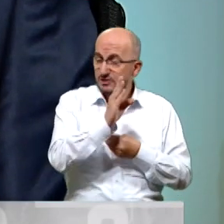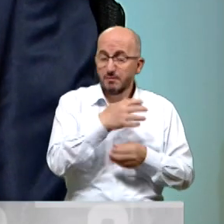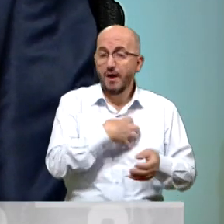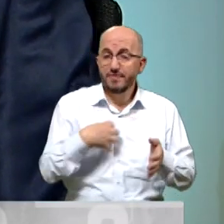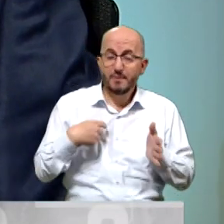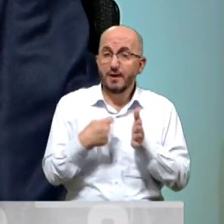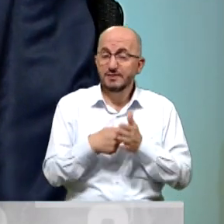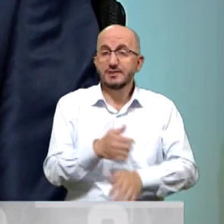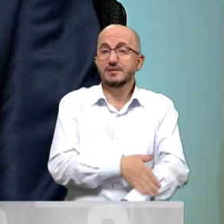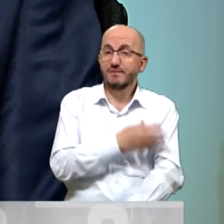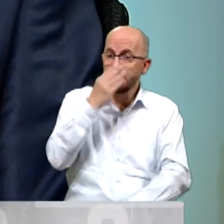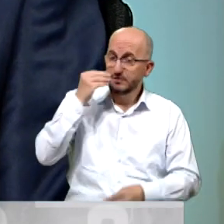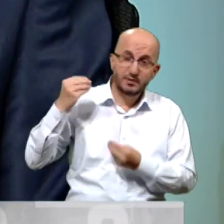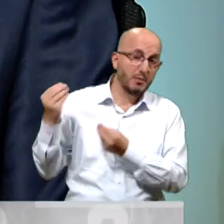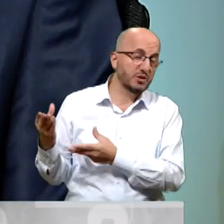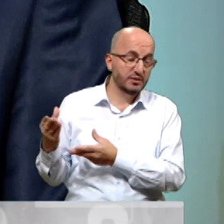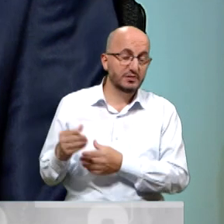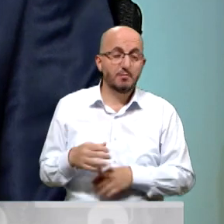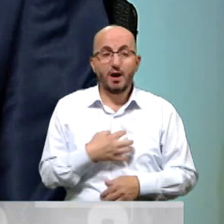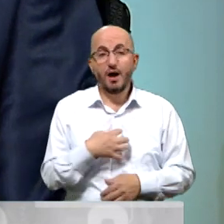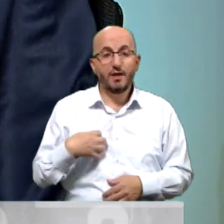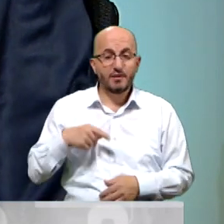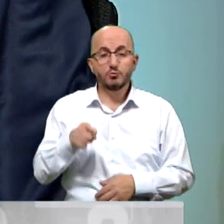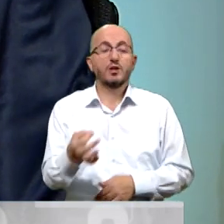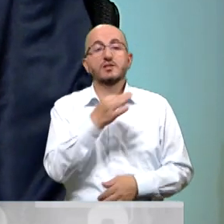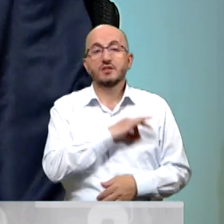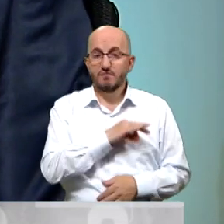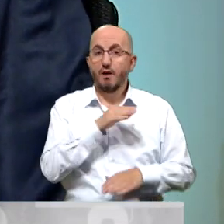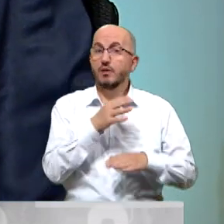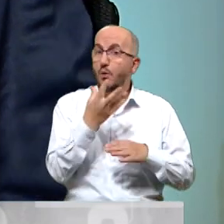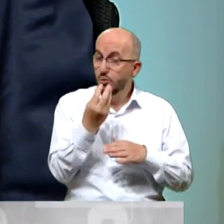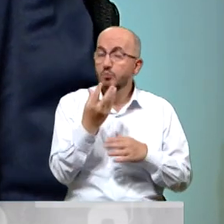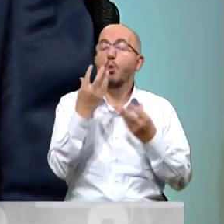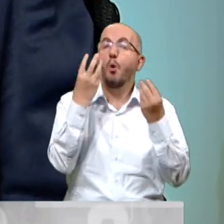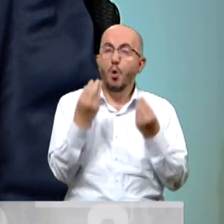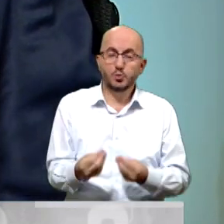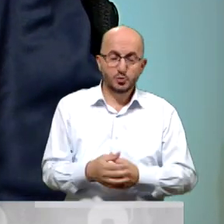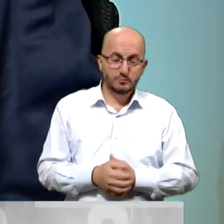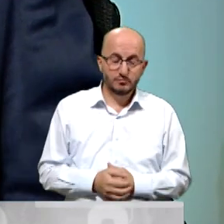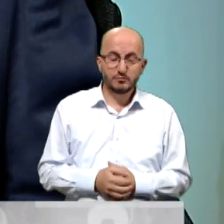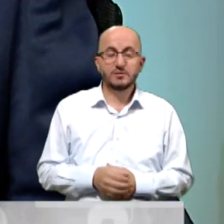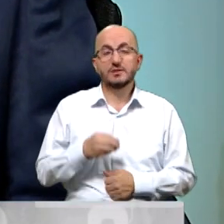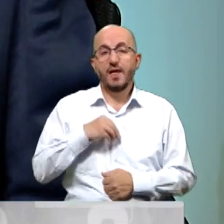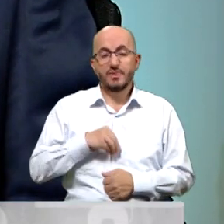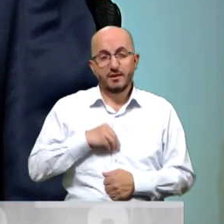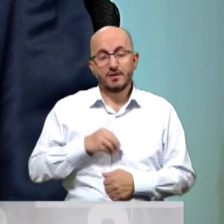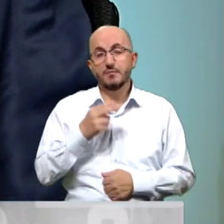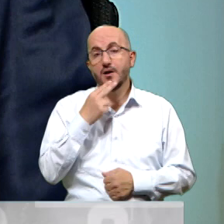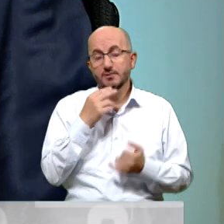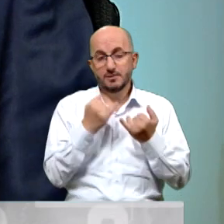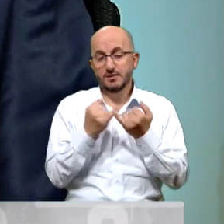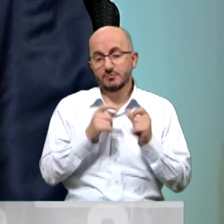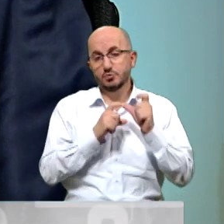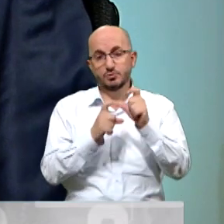adına, sevabını ona bağışlasam, annem bundan istifade edebilir mi? Elbette edebilir. Zannederim hanım